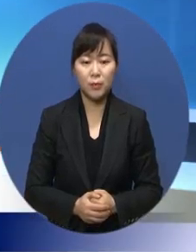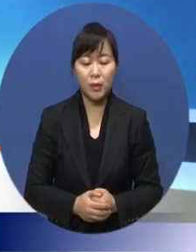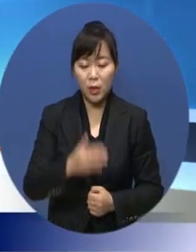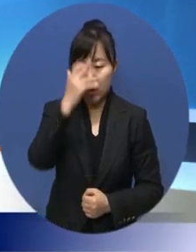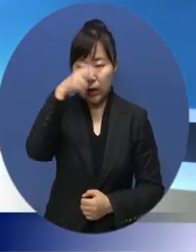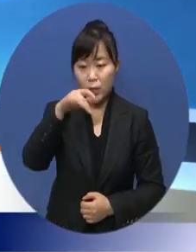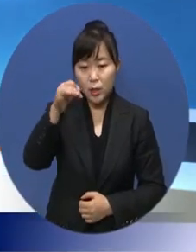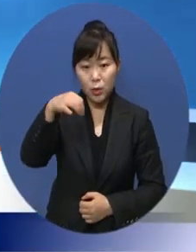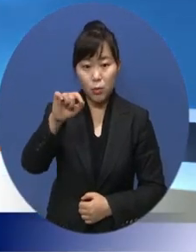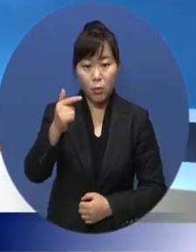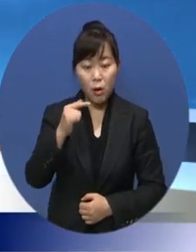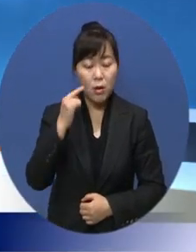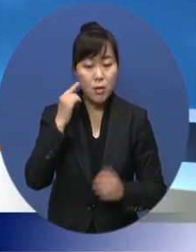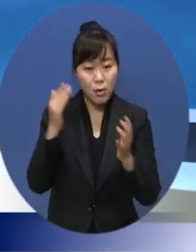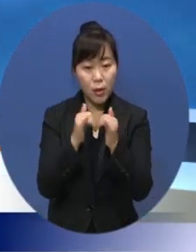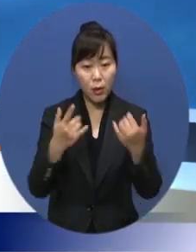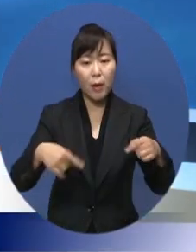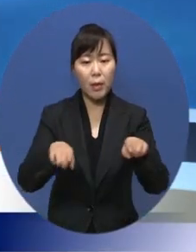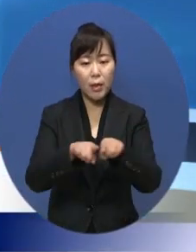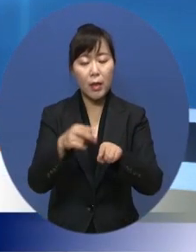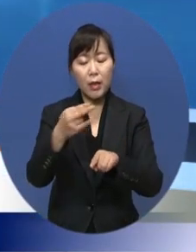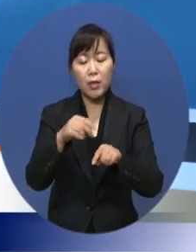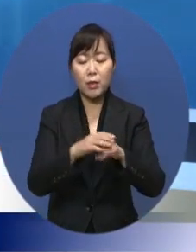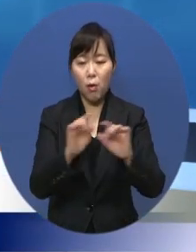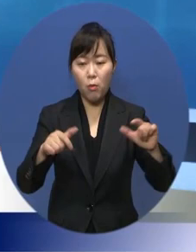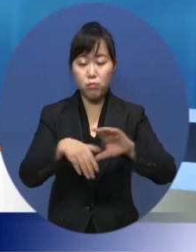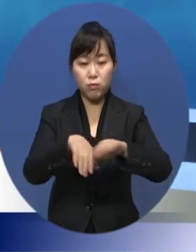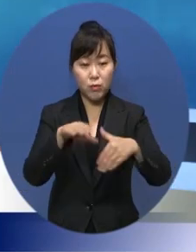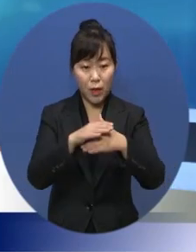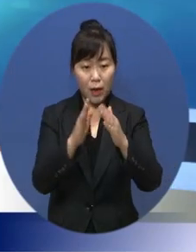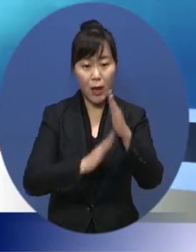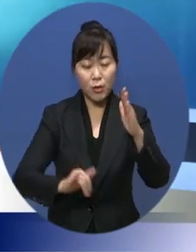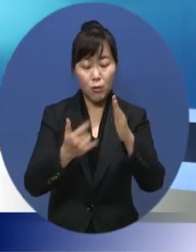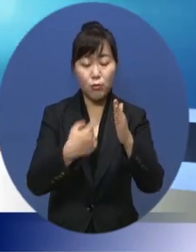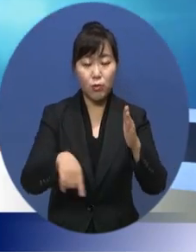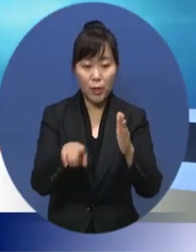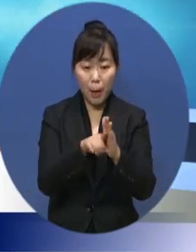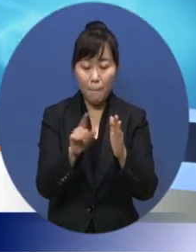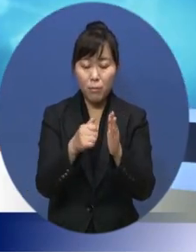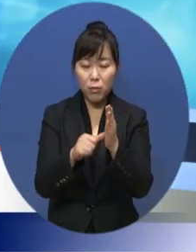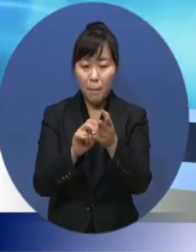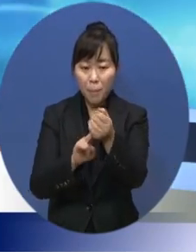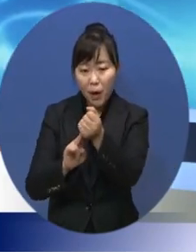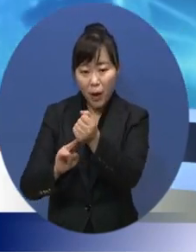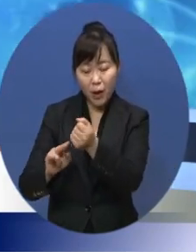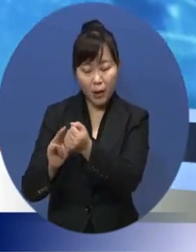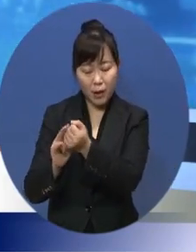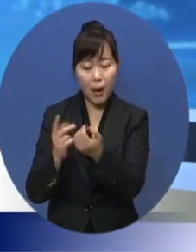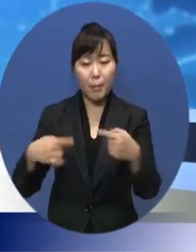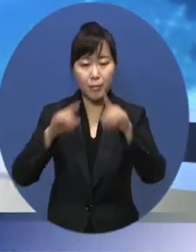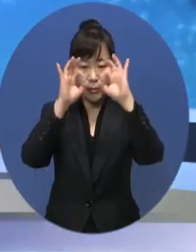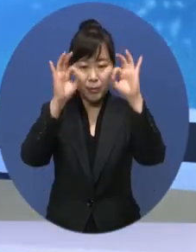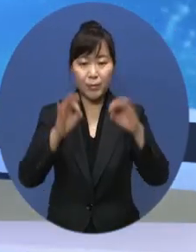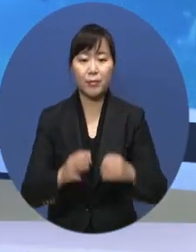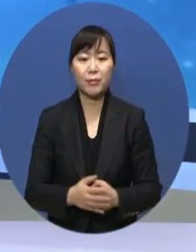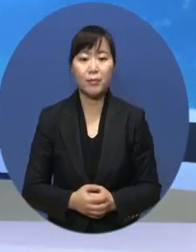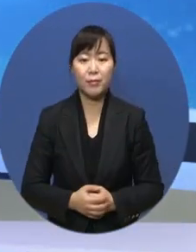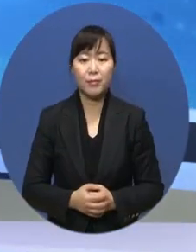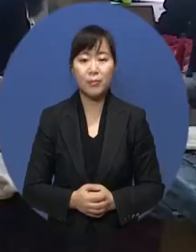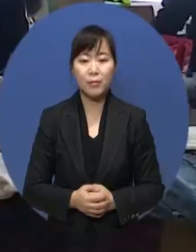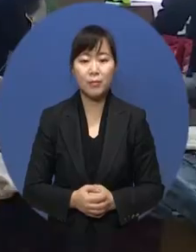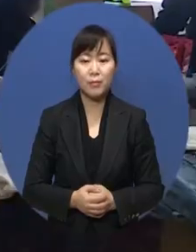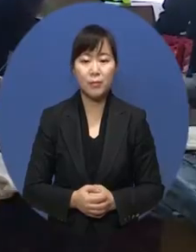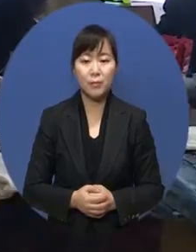슈퍼주니어 최시원과 함께하는 다문화 가정을 위한 바자회가 열렸습니다. 현장에 박성용 기자가 다녀왔습니다.